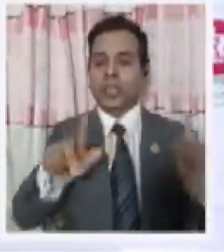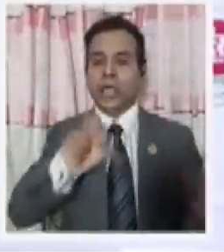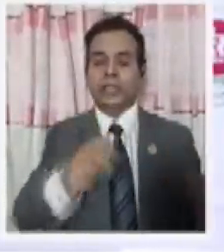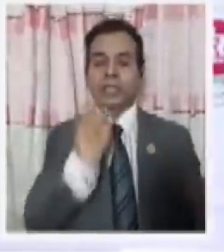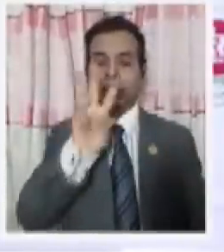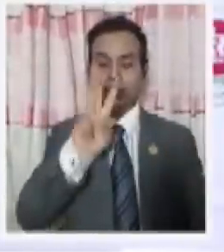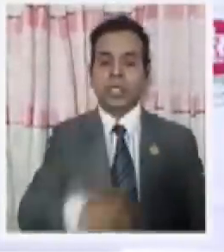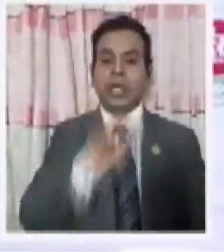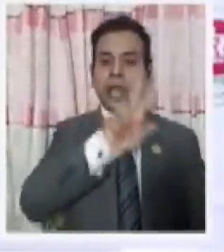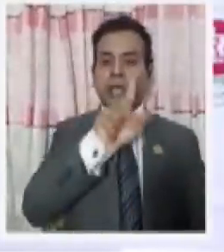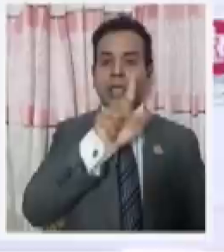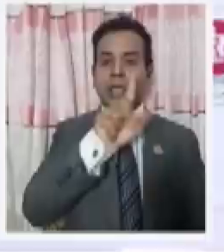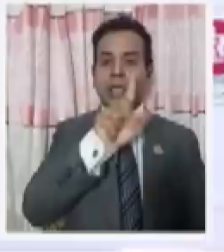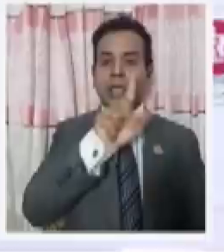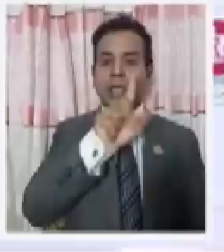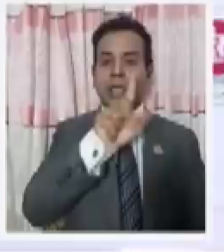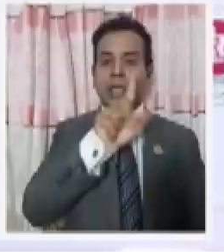11-20 বছরের 28 জন,